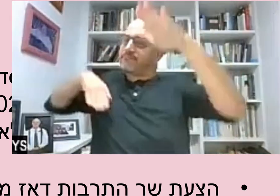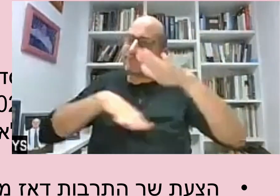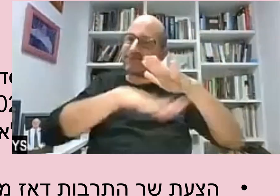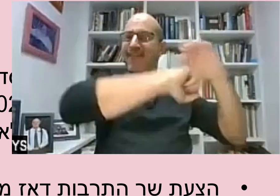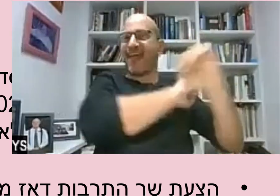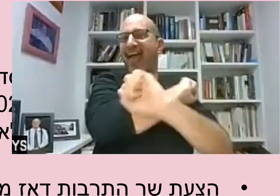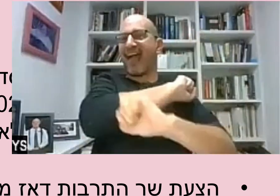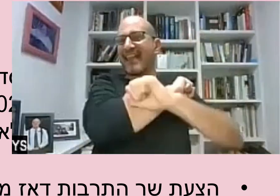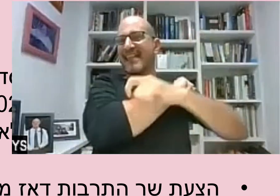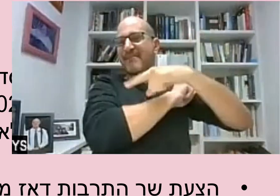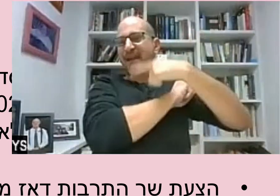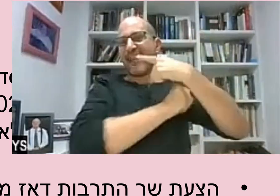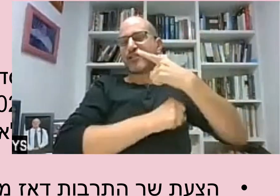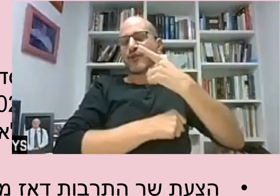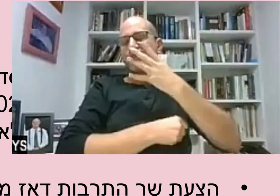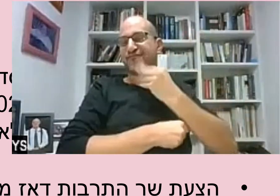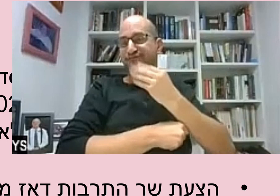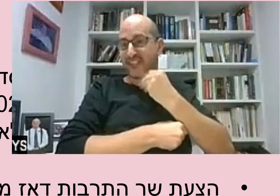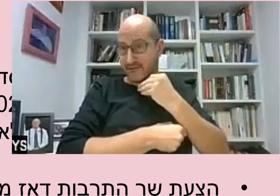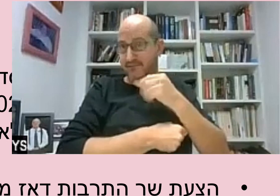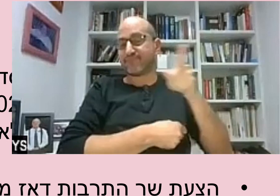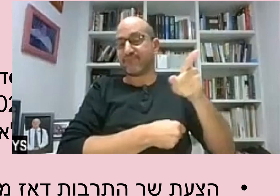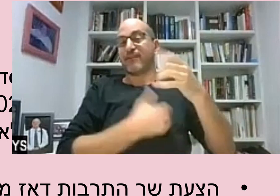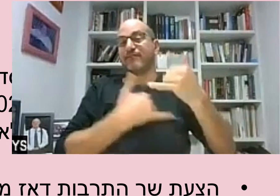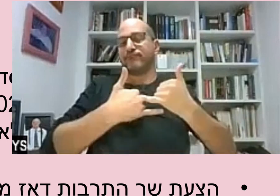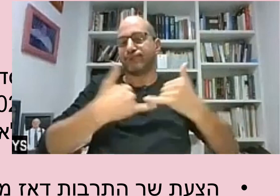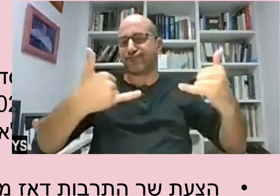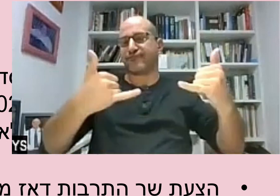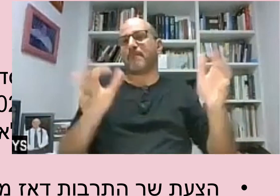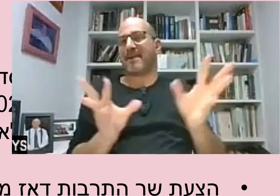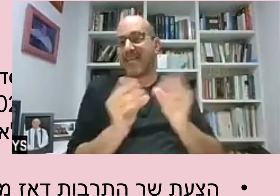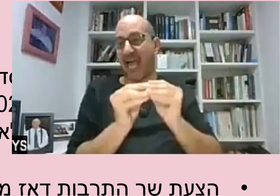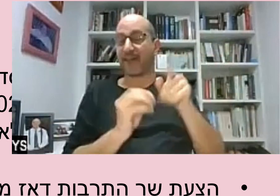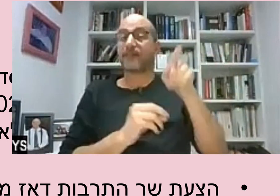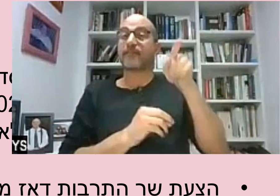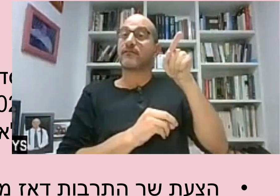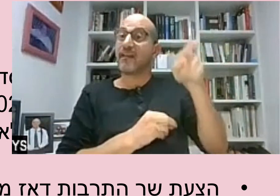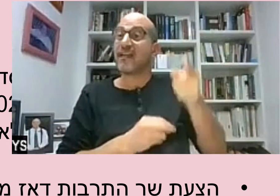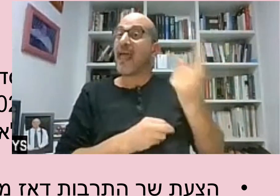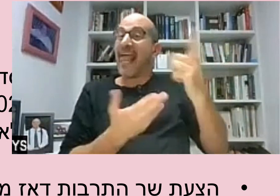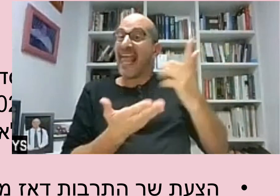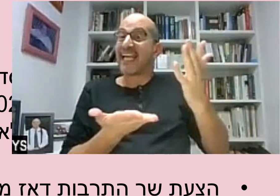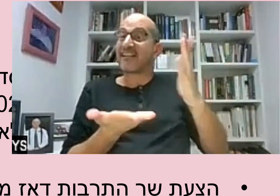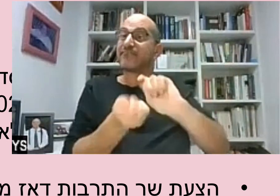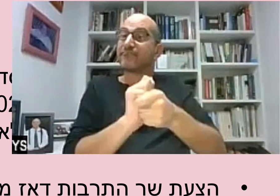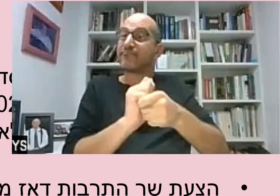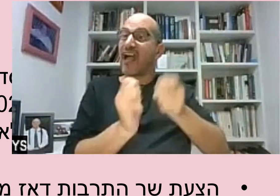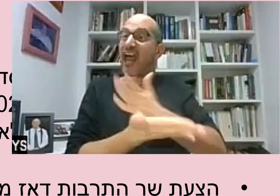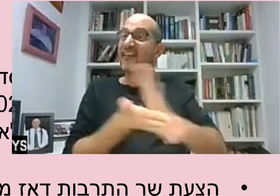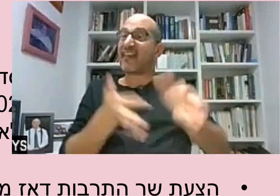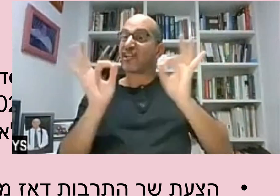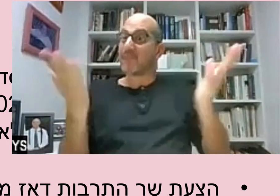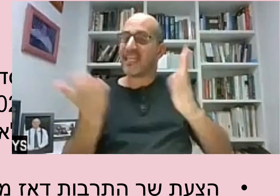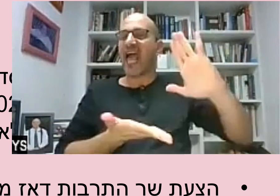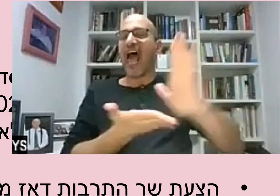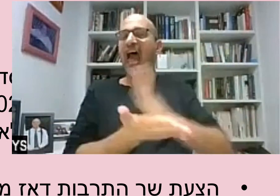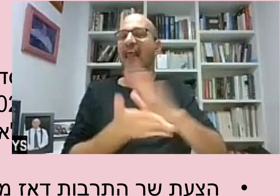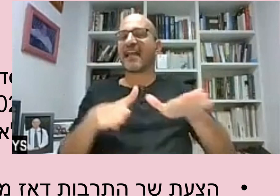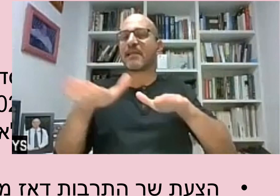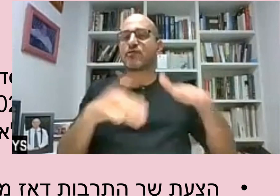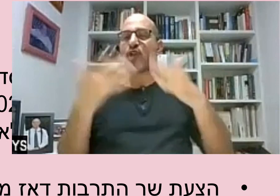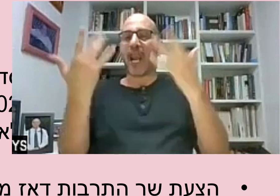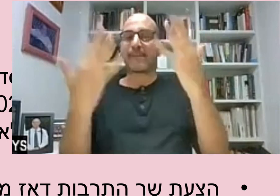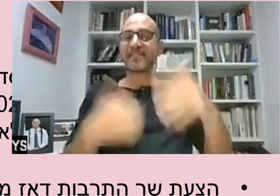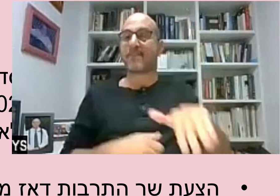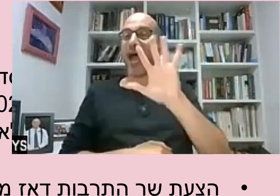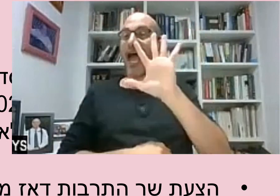המדור בנפרד, ואז, כלומר בדרך האקדמיה ללשון עברית, וזה התפתח יחד. ואיך בעצם ההחלטה הרשמית